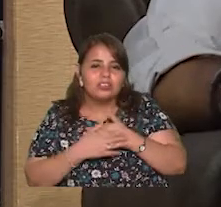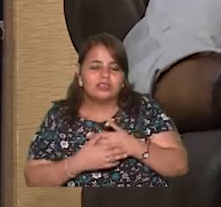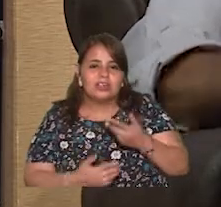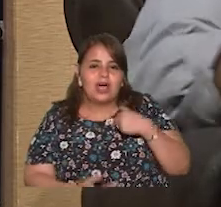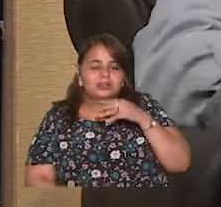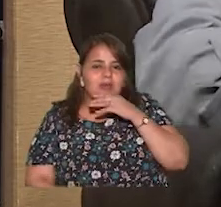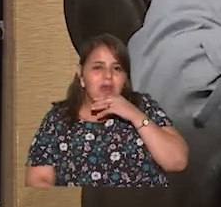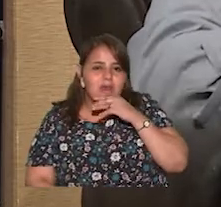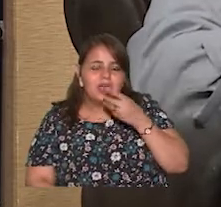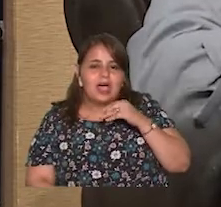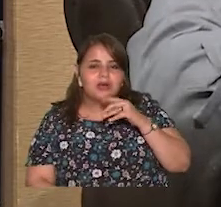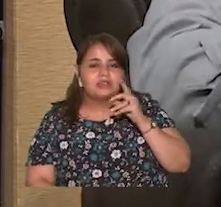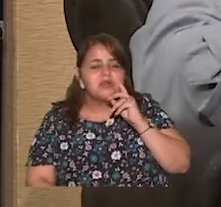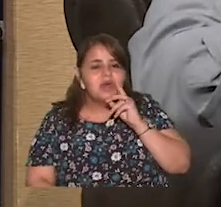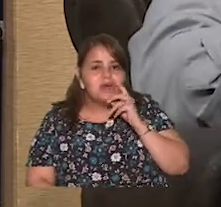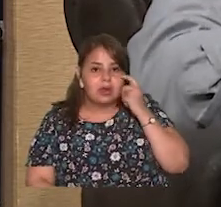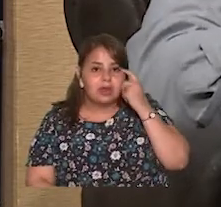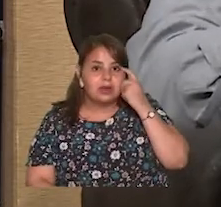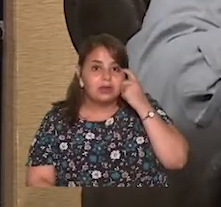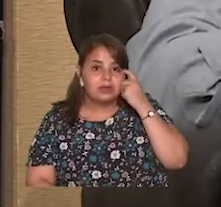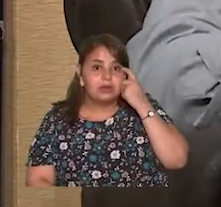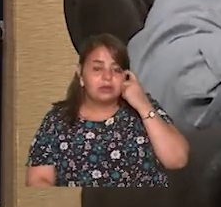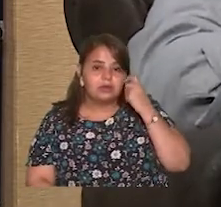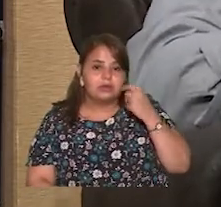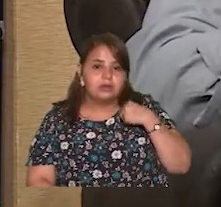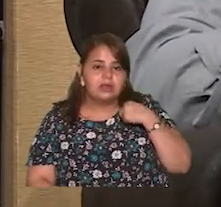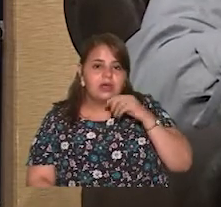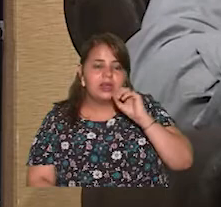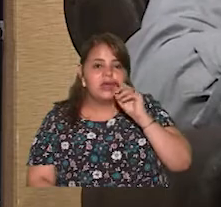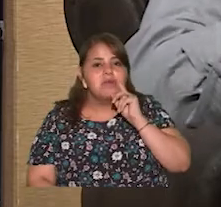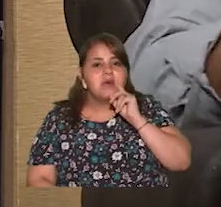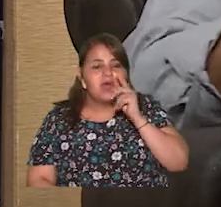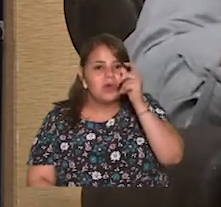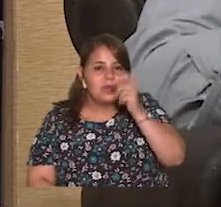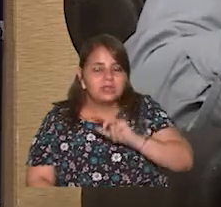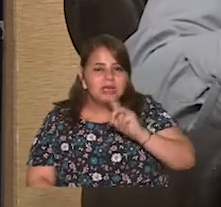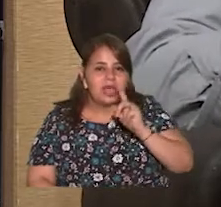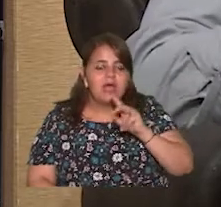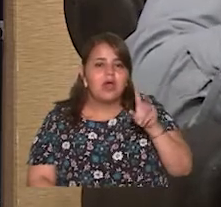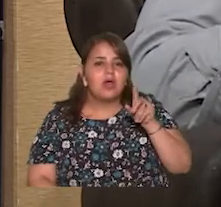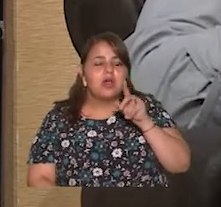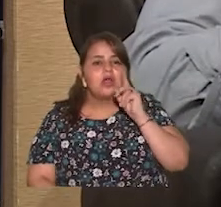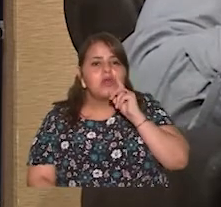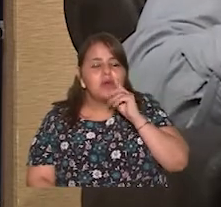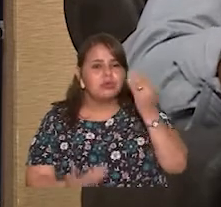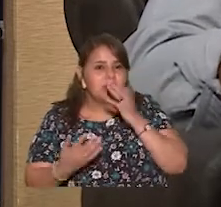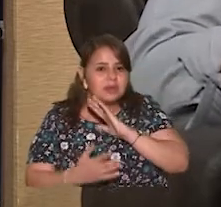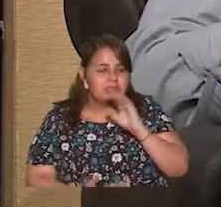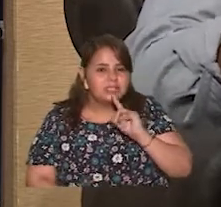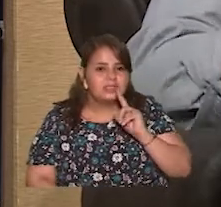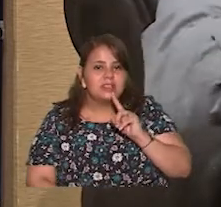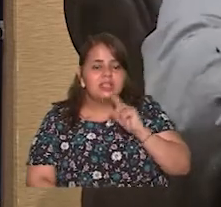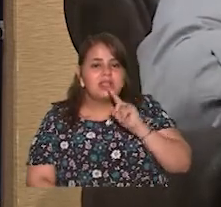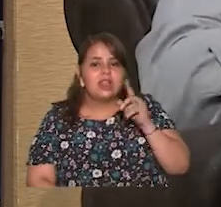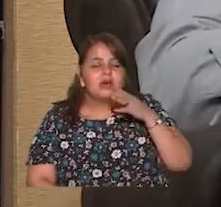عايزه بابا، عايزه توكيد ذكوري. فما اقدرش اقول انه لا الام هتعمل القصه دي والاب هيعمل، لا الام عليها المذاكره. على فكره